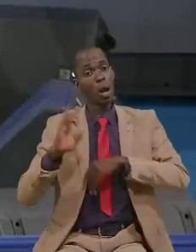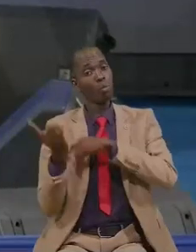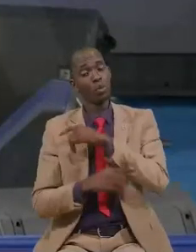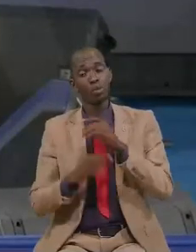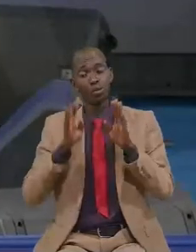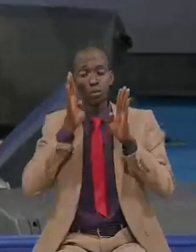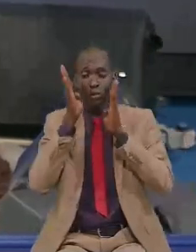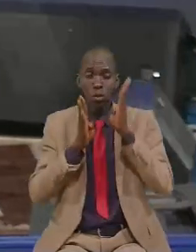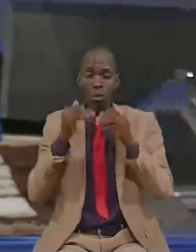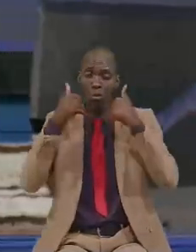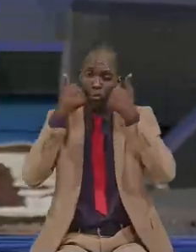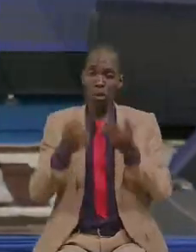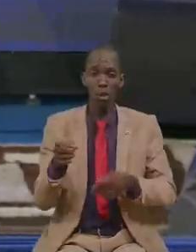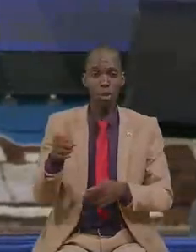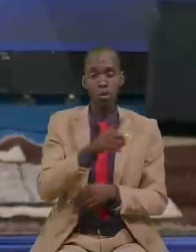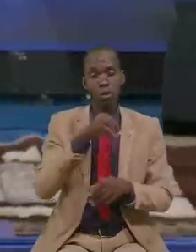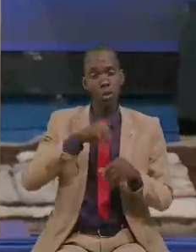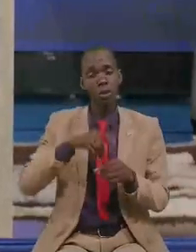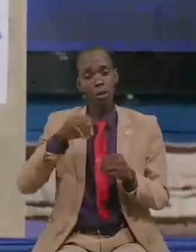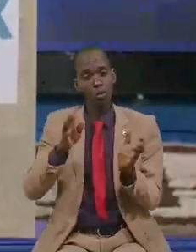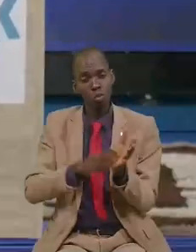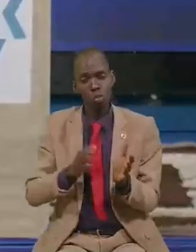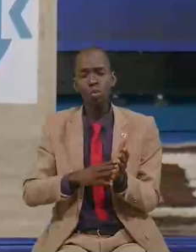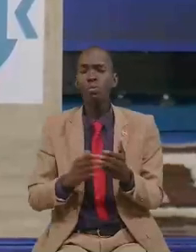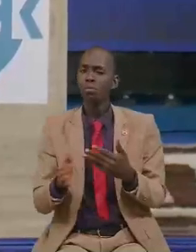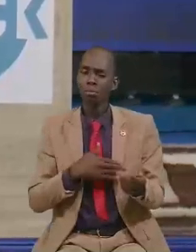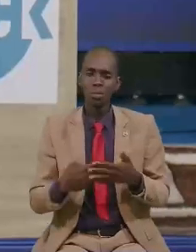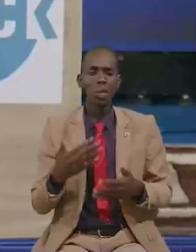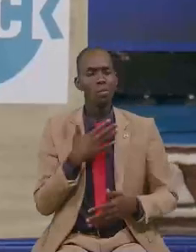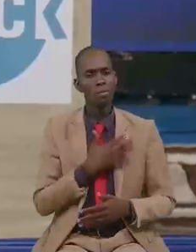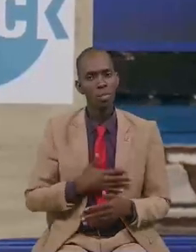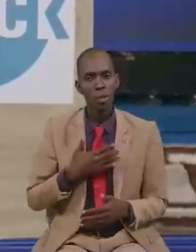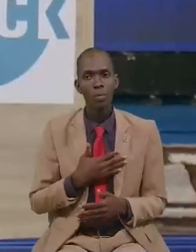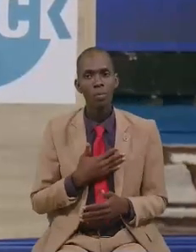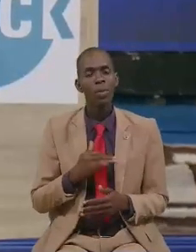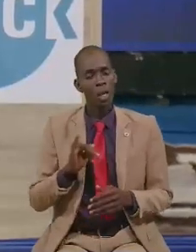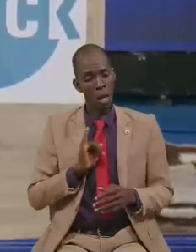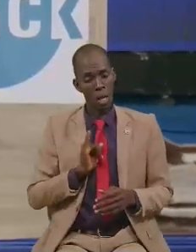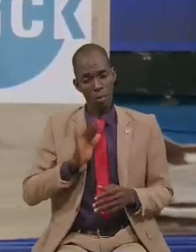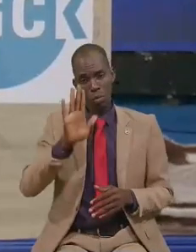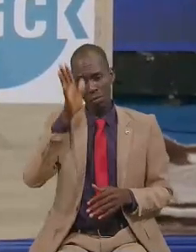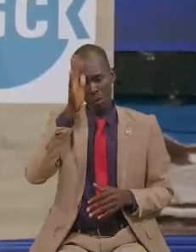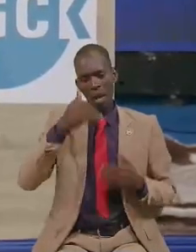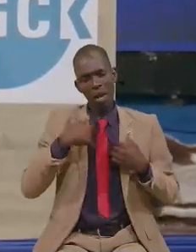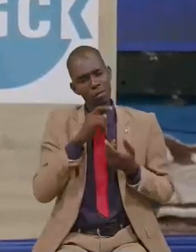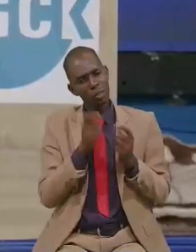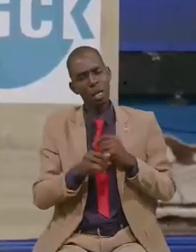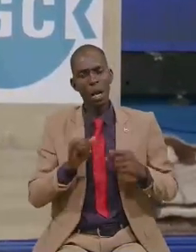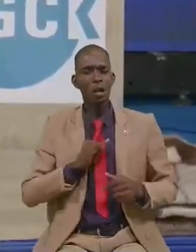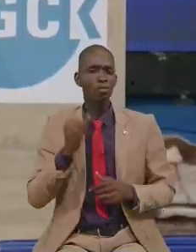J'étais honni quand j'étais frappé devant toute l'école, mais s'il te plaît, j'ai changé. Je ne devrais pas l'avoir